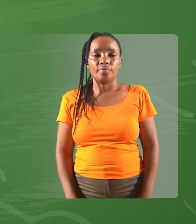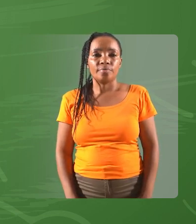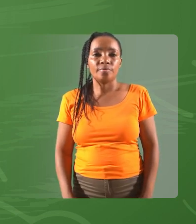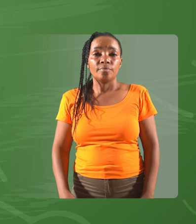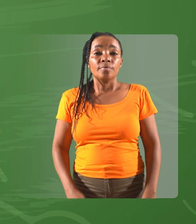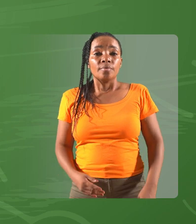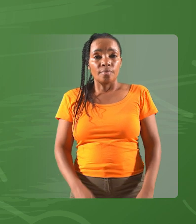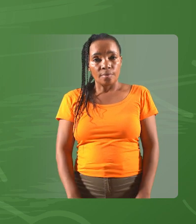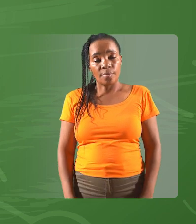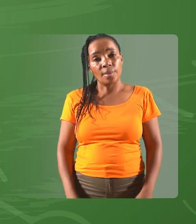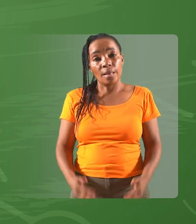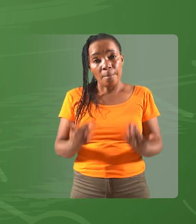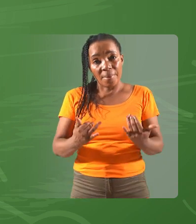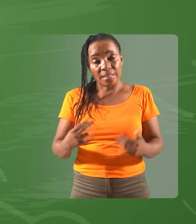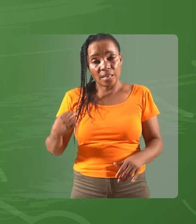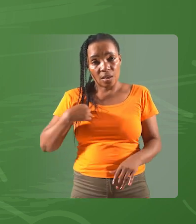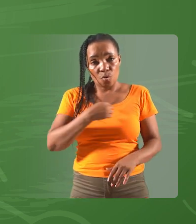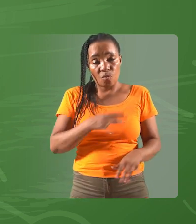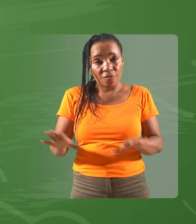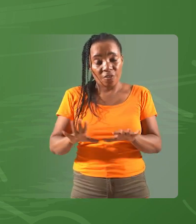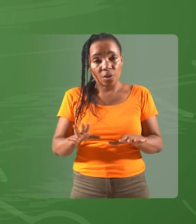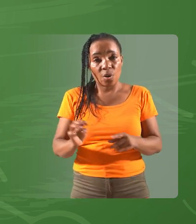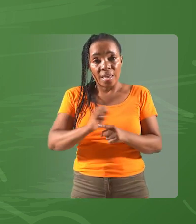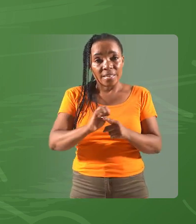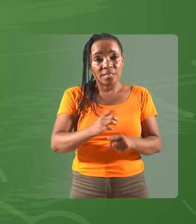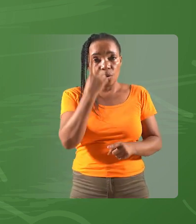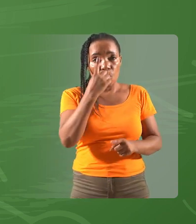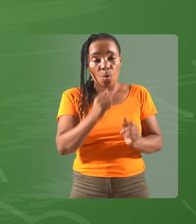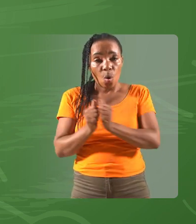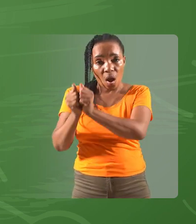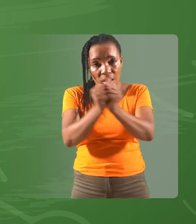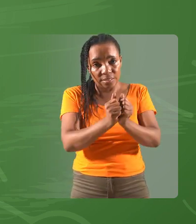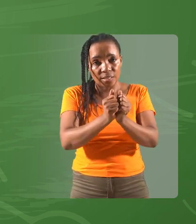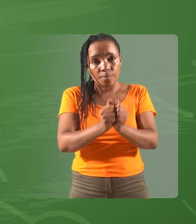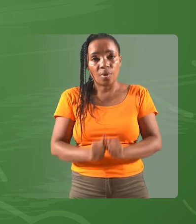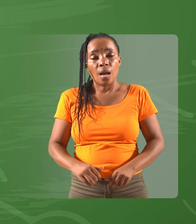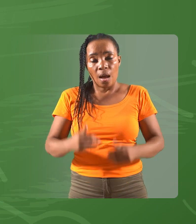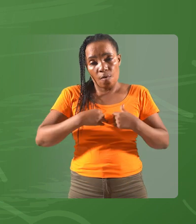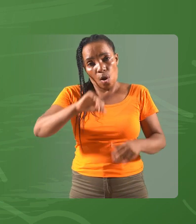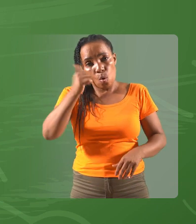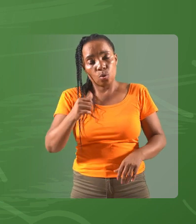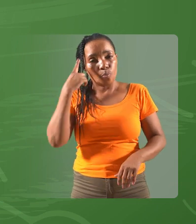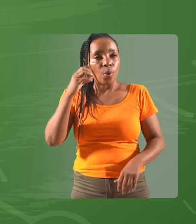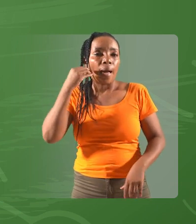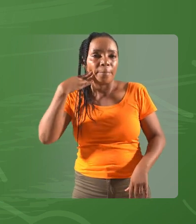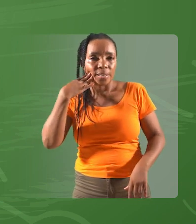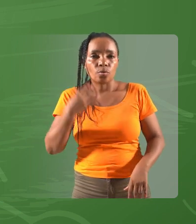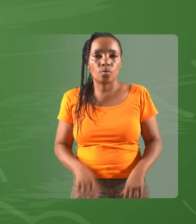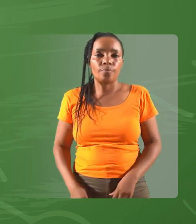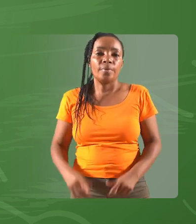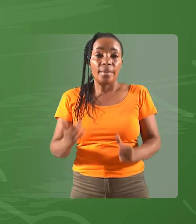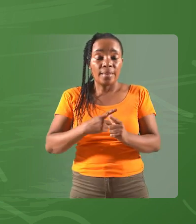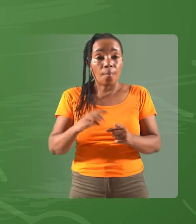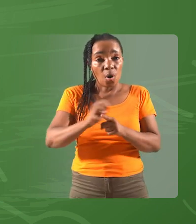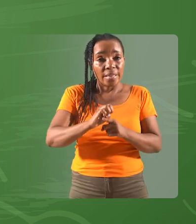Nous allons traiter l'exercice 1 ensemble et l'autre à faire à la maison. Nous partons pour l'exercice 1.